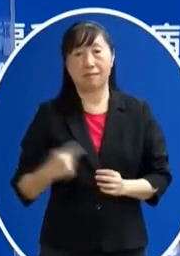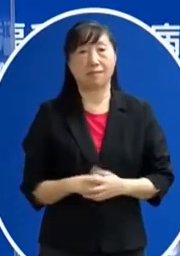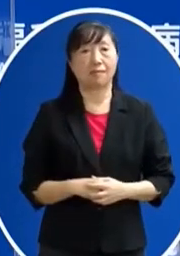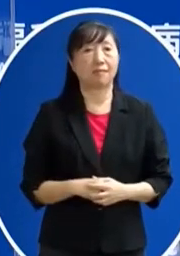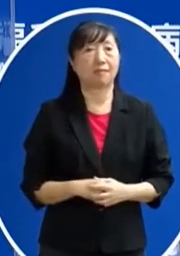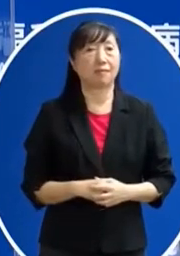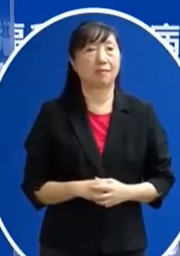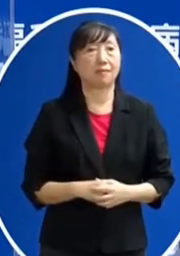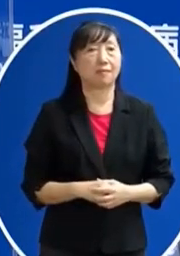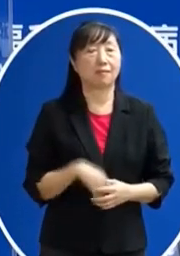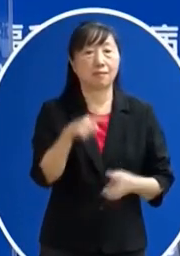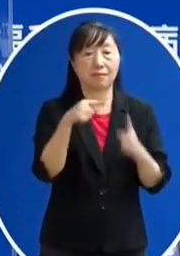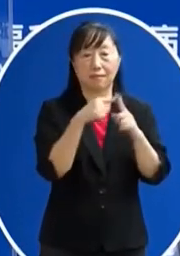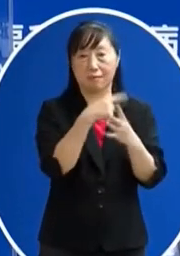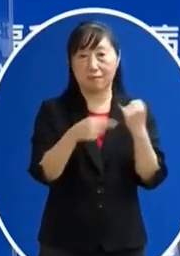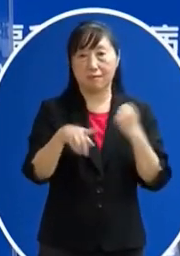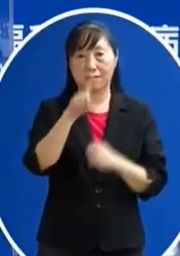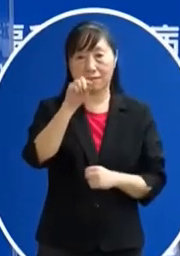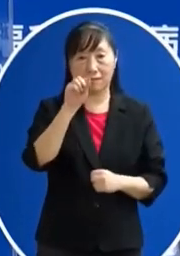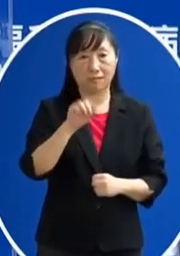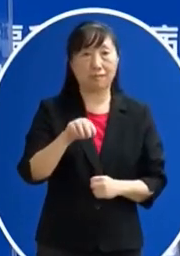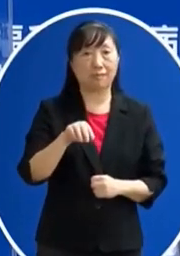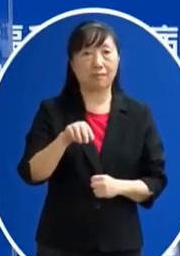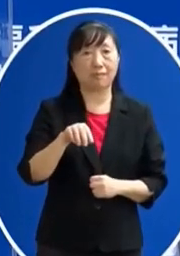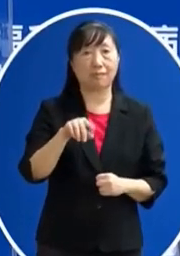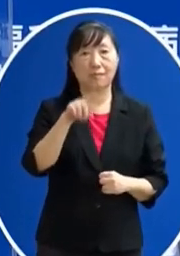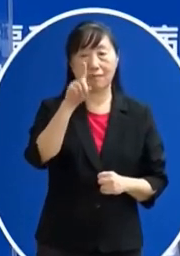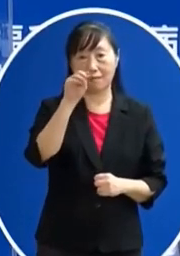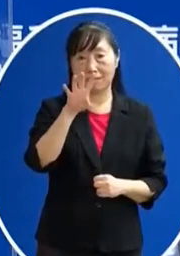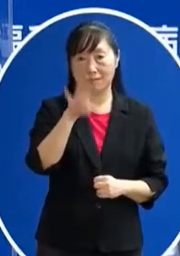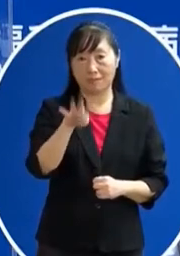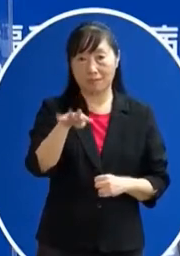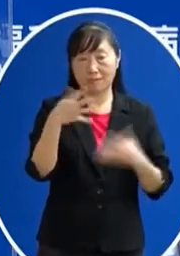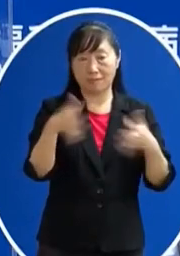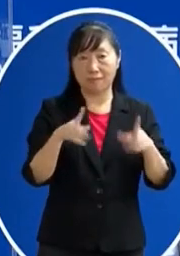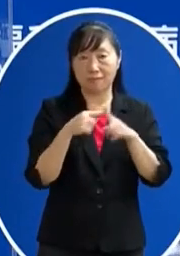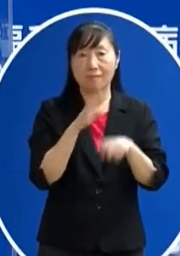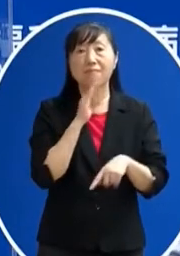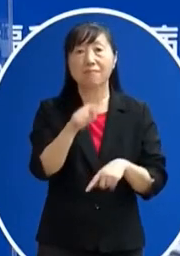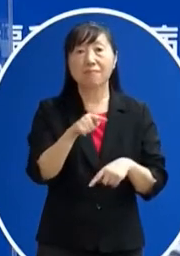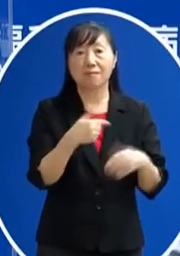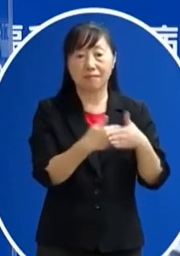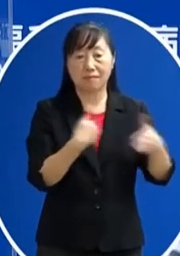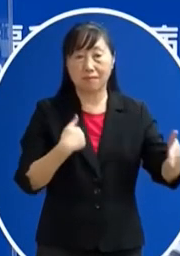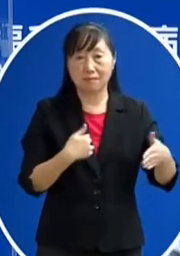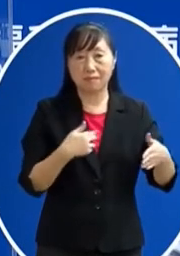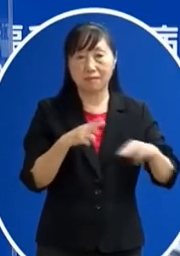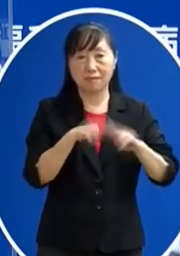那累积的个案数14019人哈，那现在解隔的人数有达